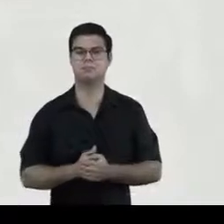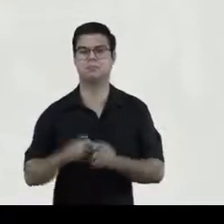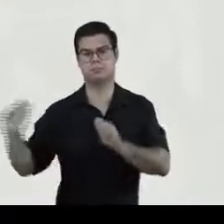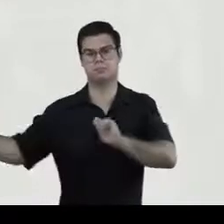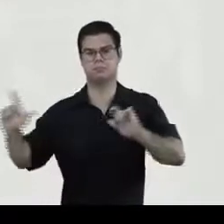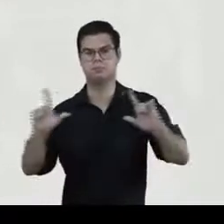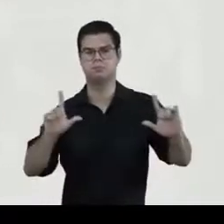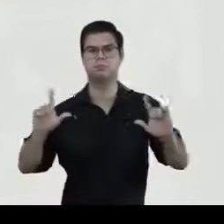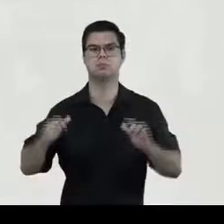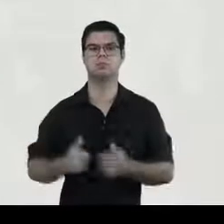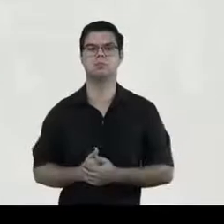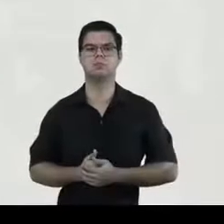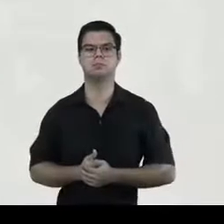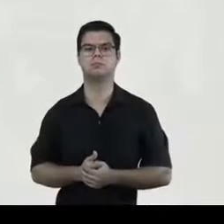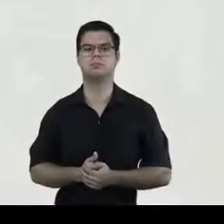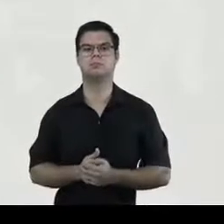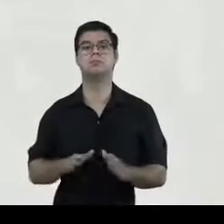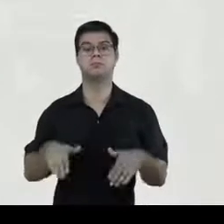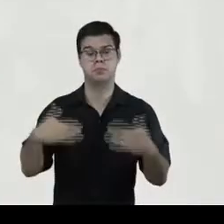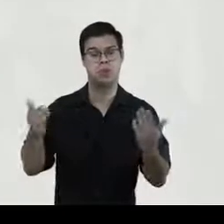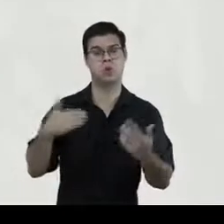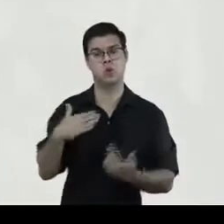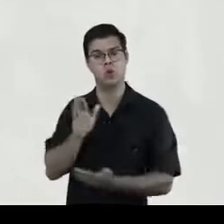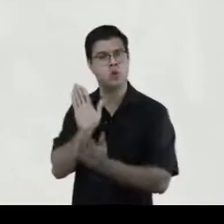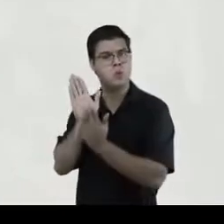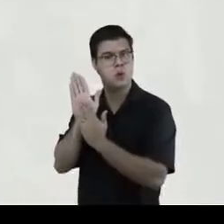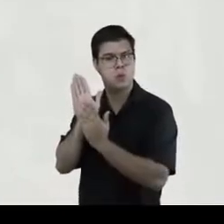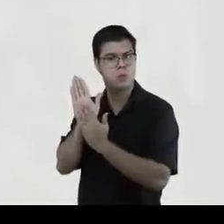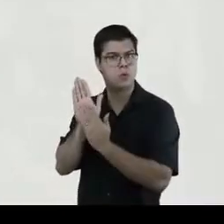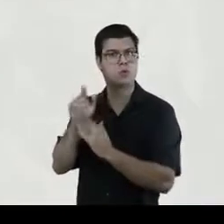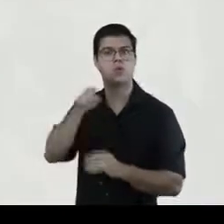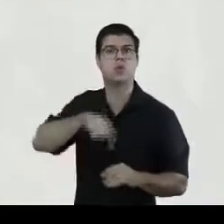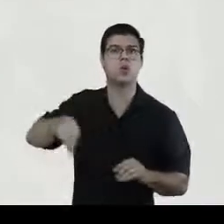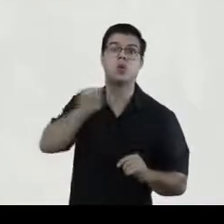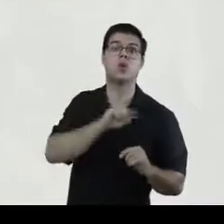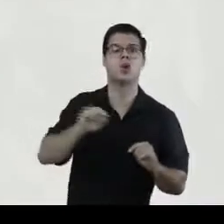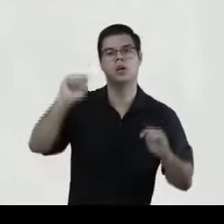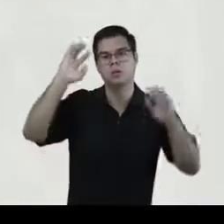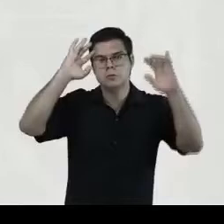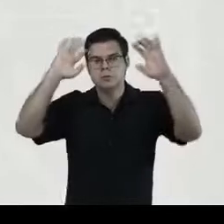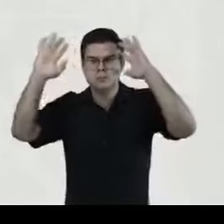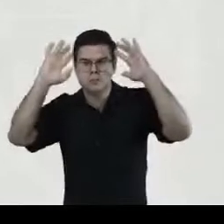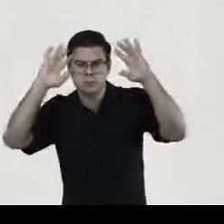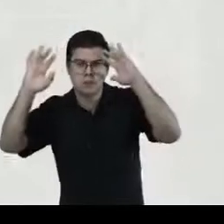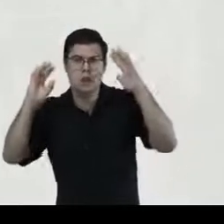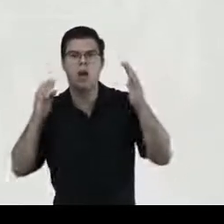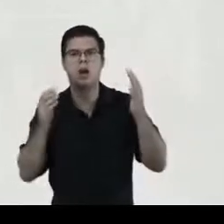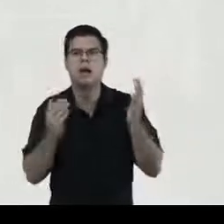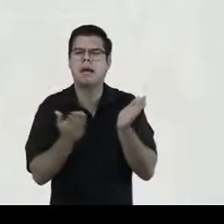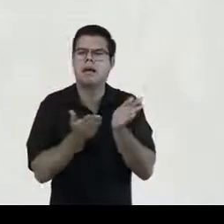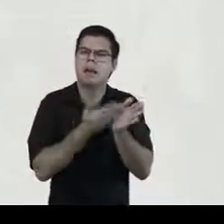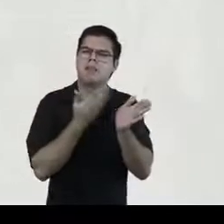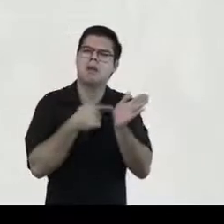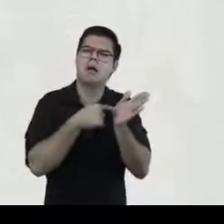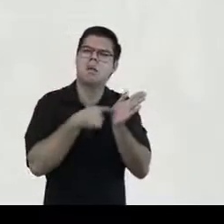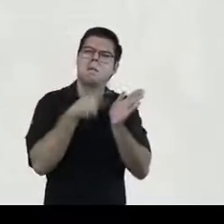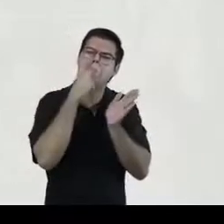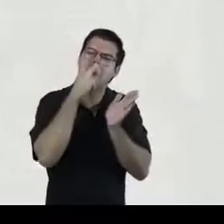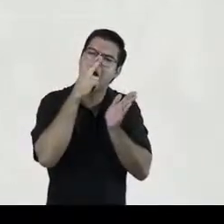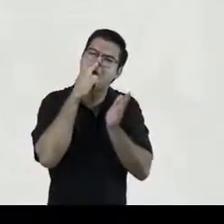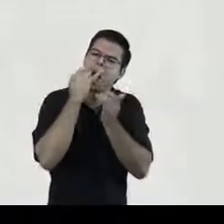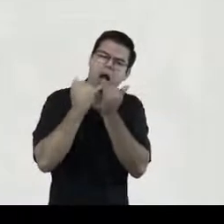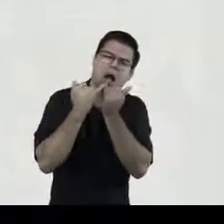Donc, je vous propose maintenant de regarder un peu à quoi ressemblent ces exemplaires. Voici à quoi ressemblent tous les